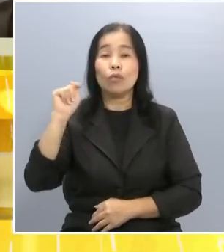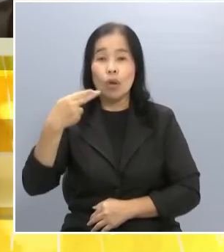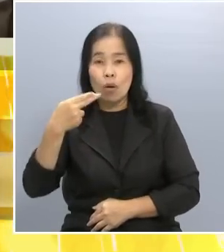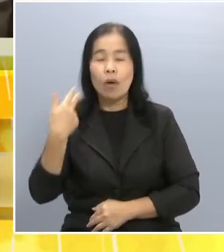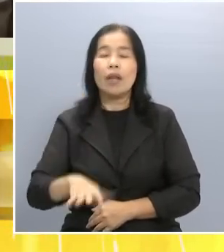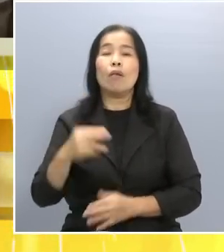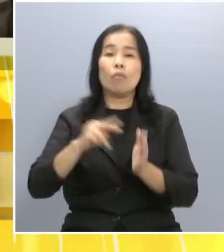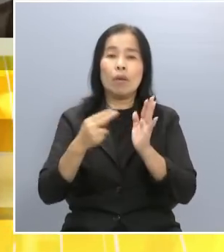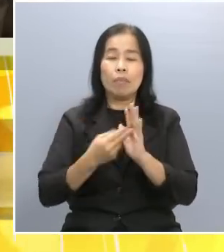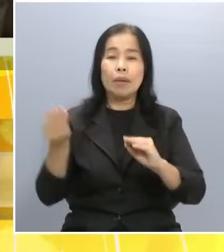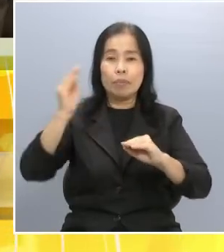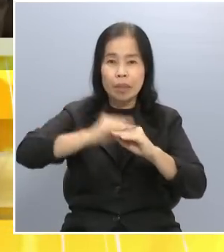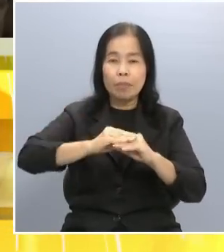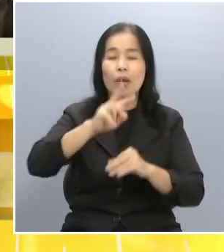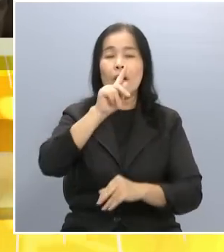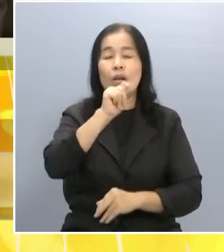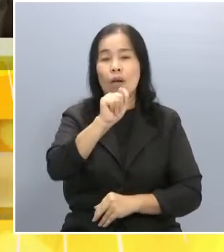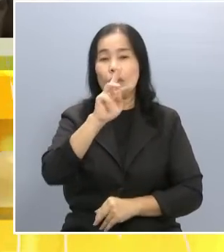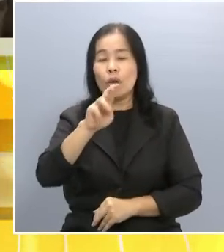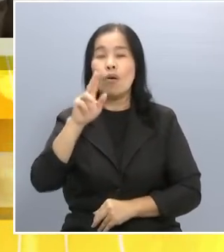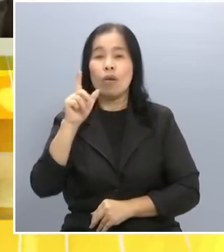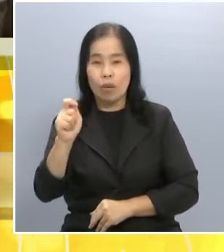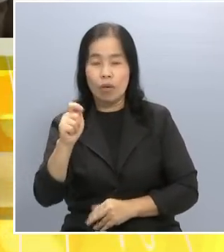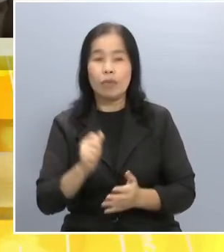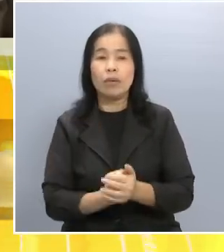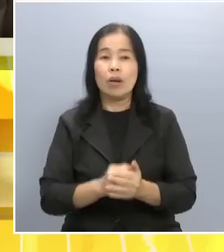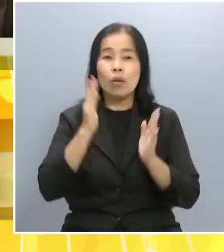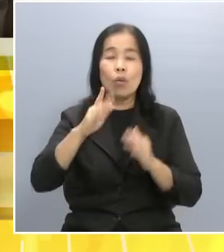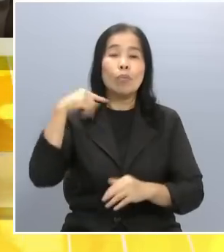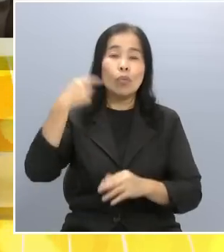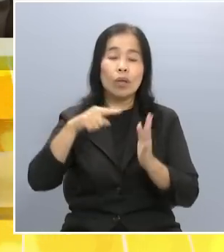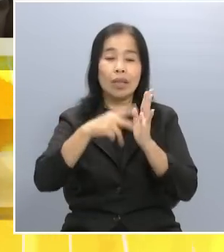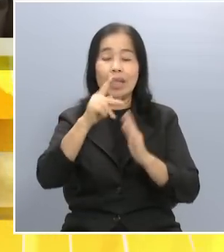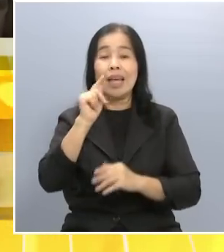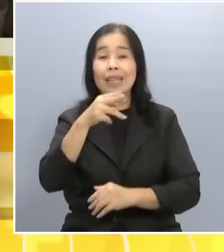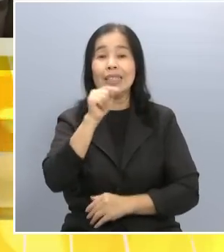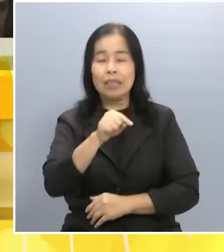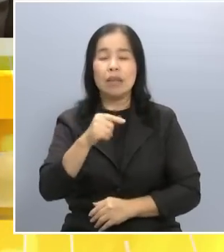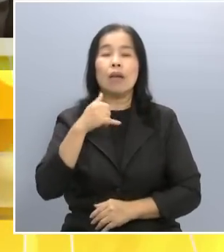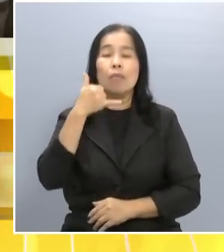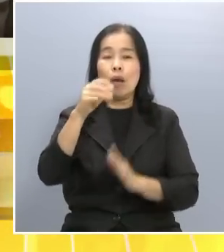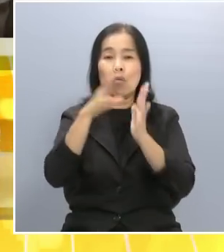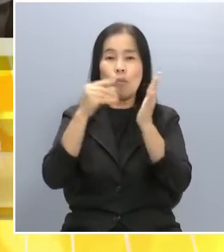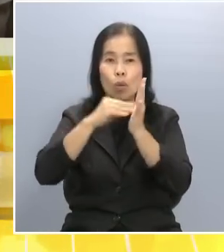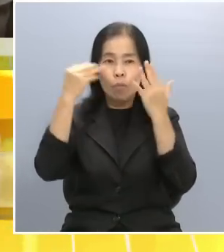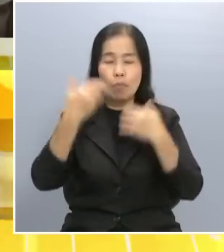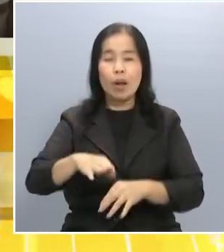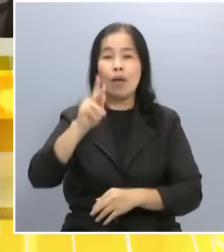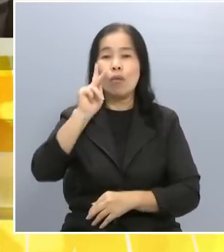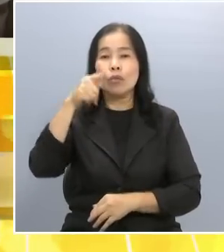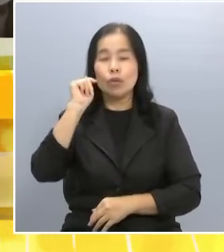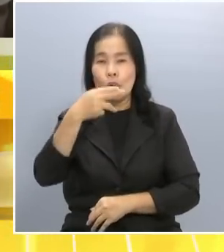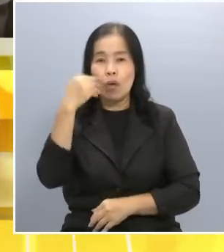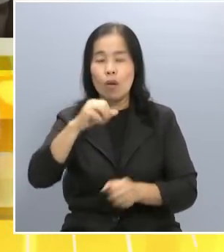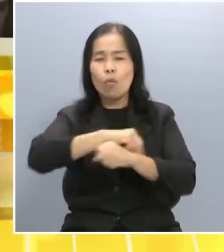ก็จะได้ร้อยตำรวจเอกในกรณีของข้าราชการตำรวจหญิงดังกล่าวได้เข้าอบรมก.สร่วมกันกับเพื่อนประมาณ